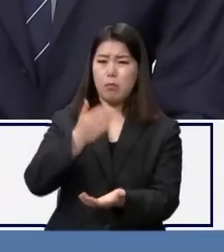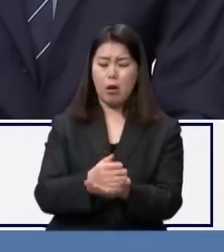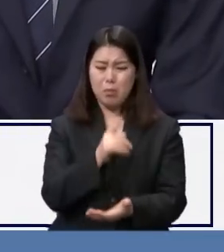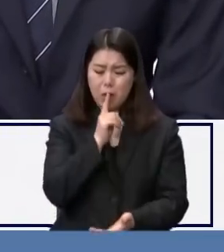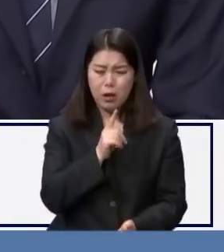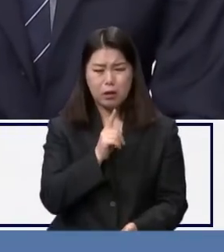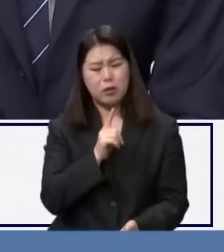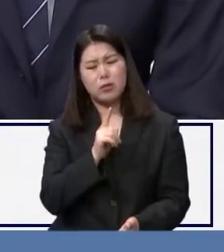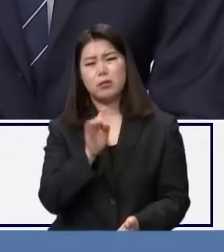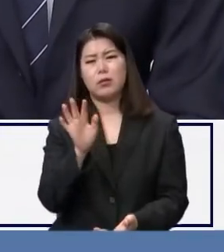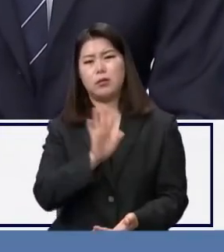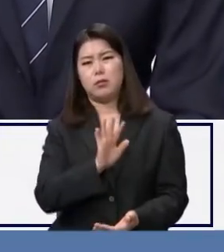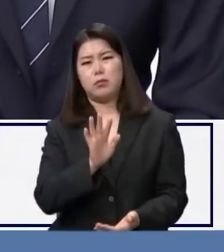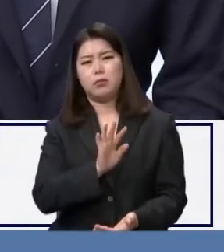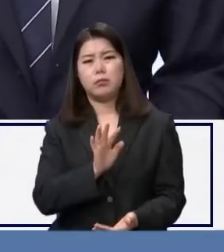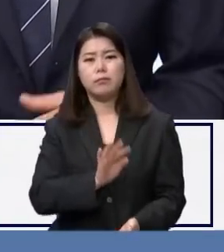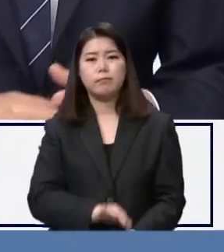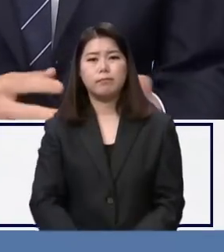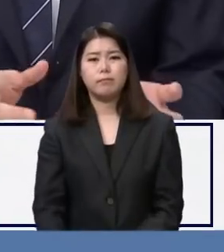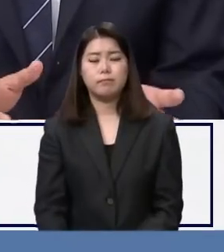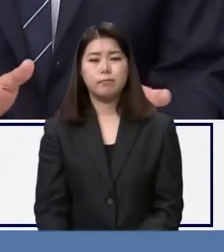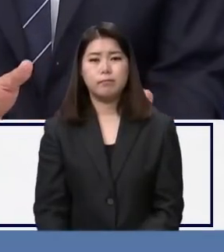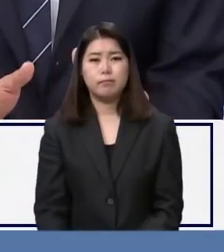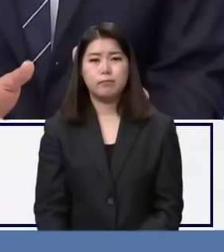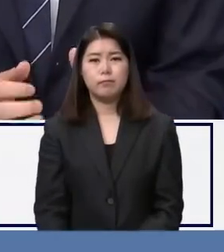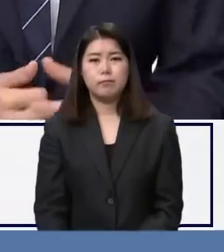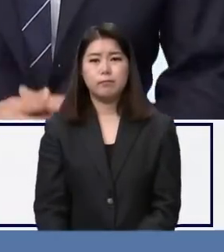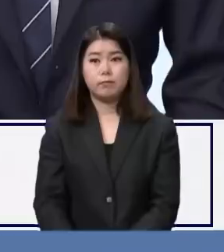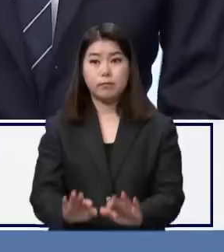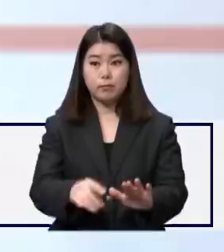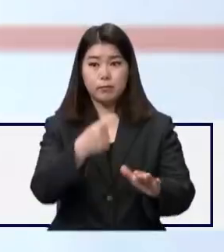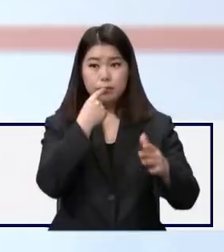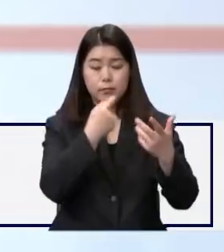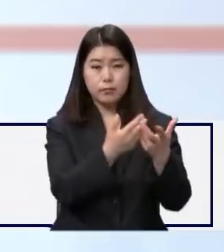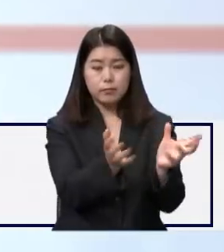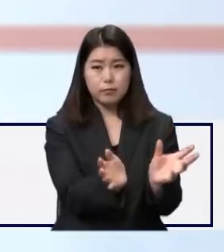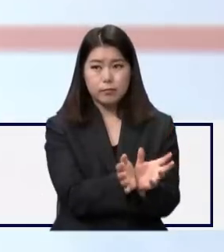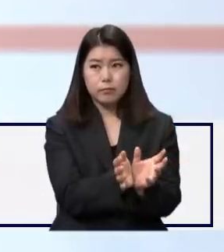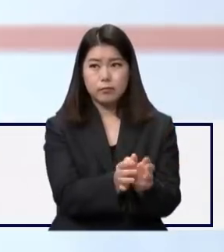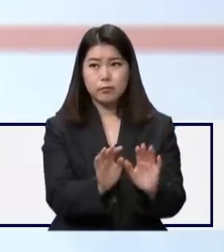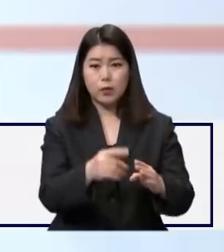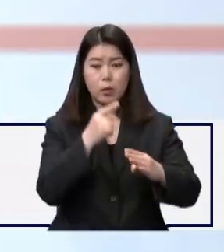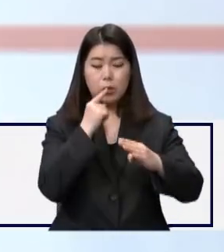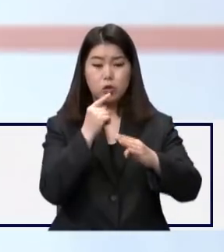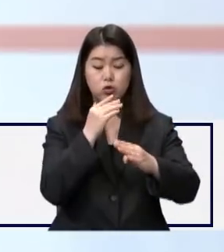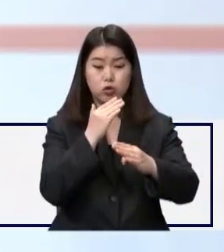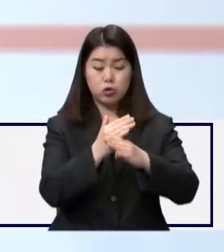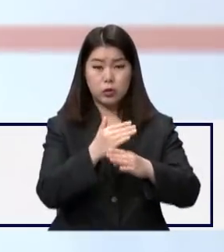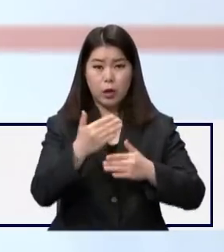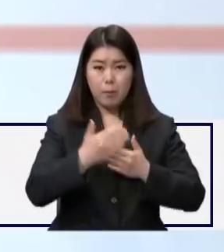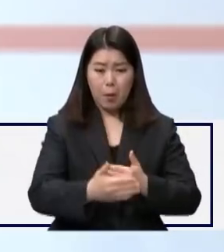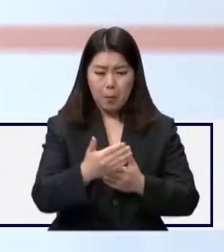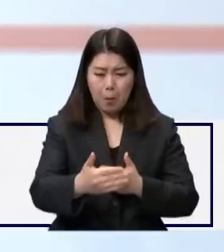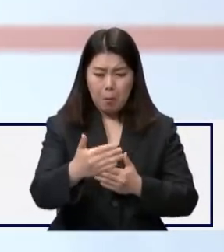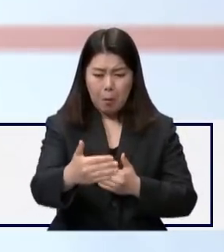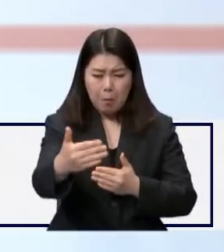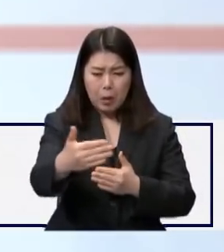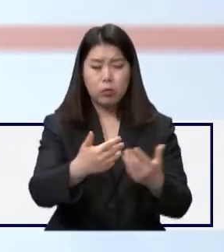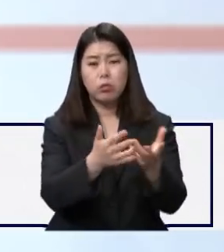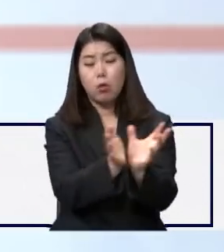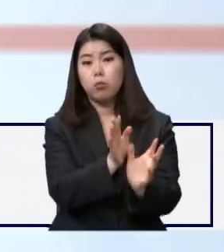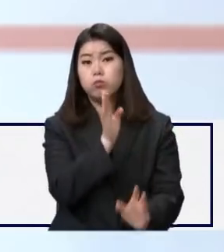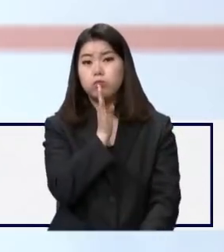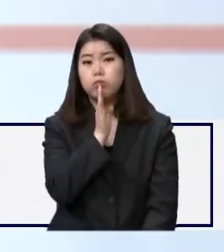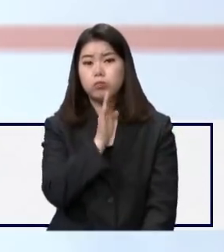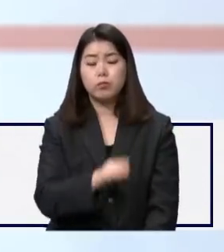잃은 저는 아니었다고 생각합니다 그래서 사실 민주당은 민주주의를 만들어온 정당이기도 하지 않습니까 그래서